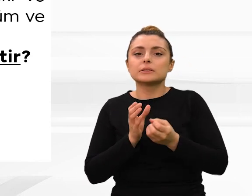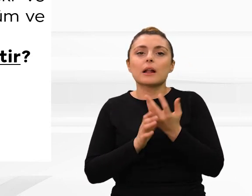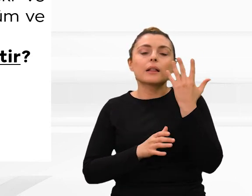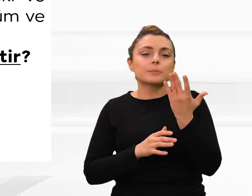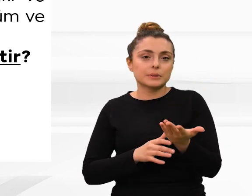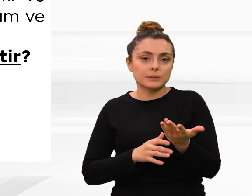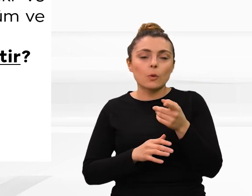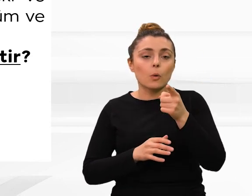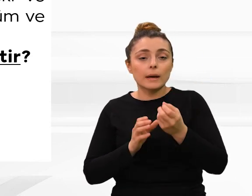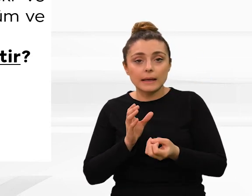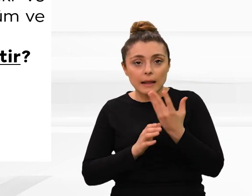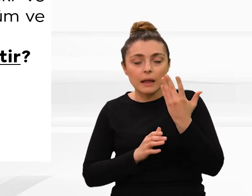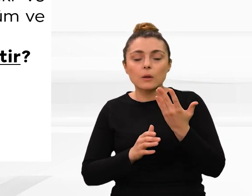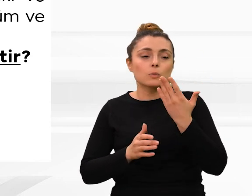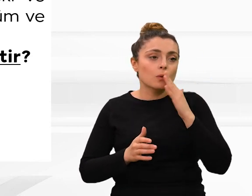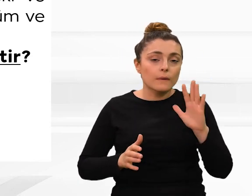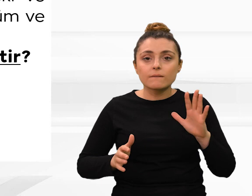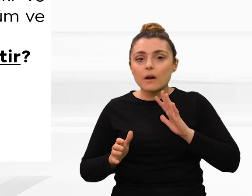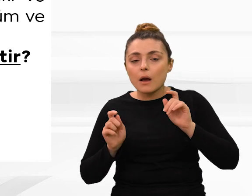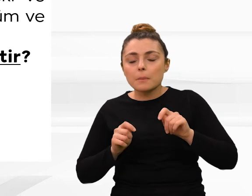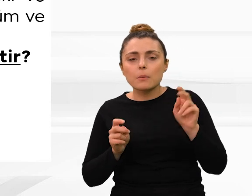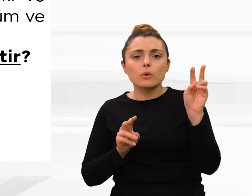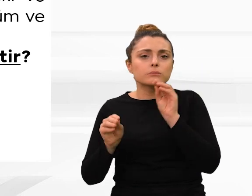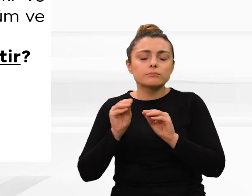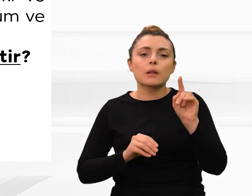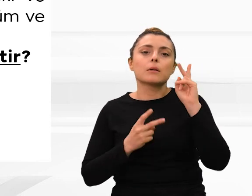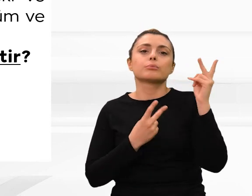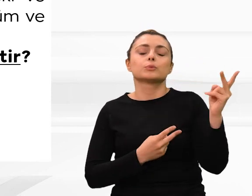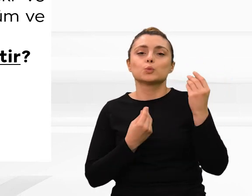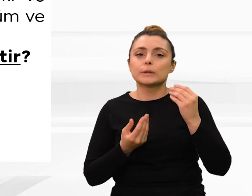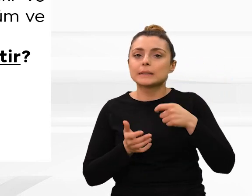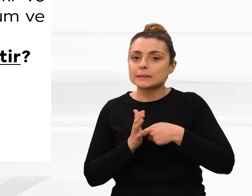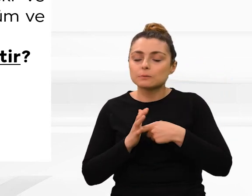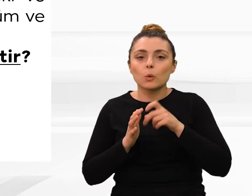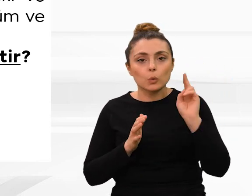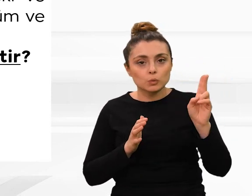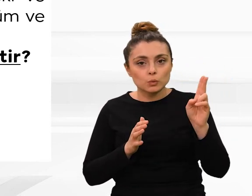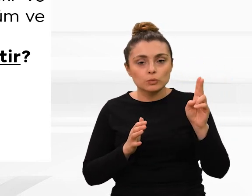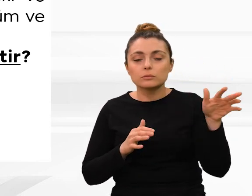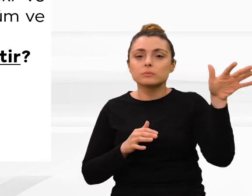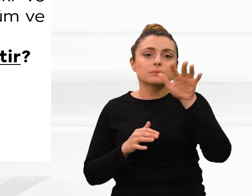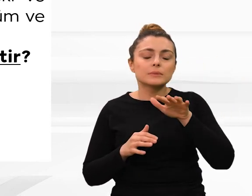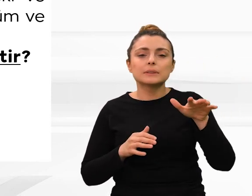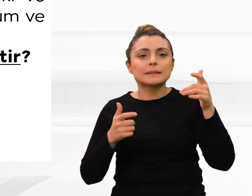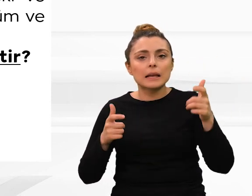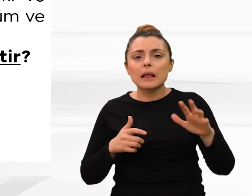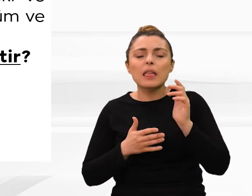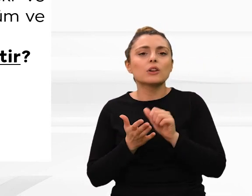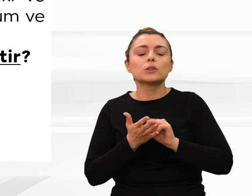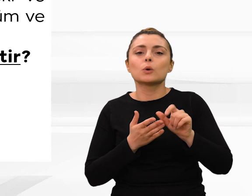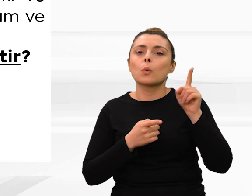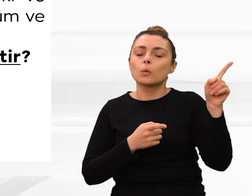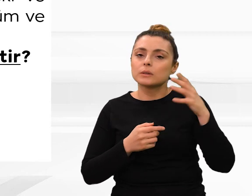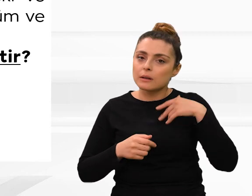yaratmasaydı O yaratan yoktan var eden oy veren Allah'tır güzel isimler onundur göklerdeki ve yerdeki her şey